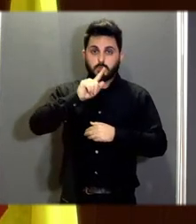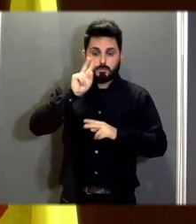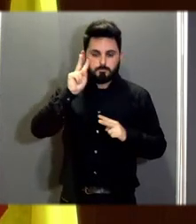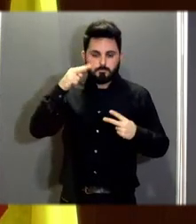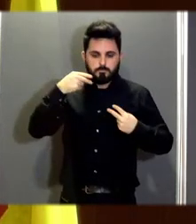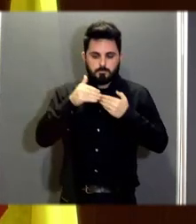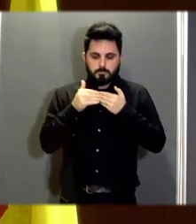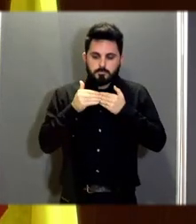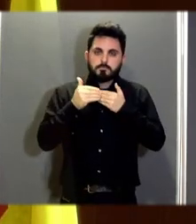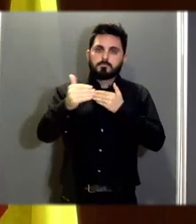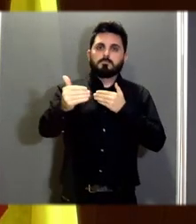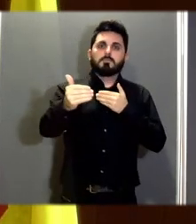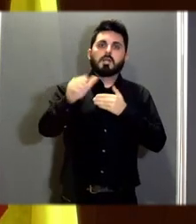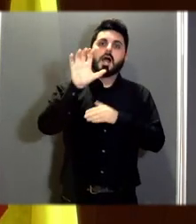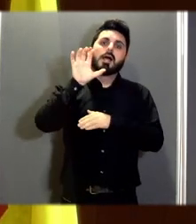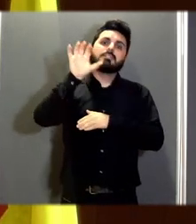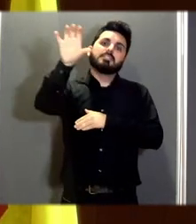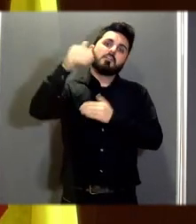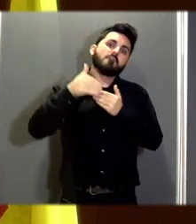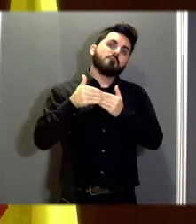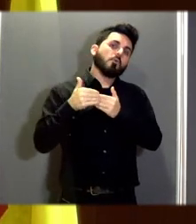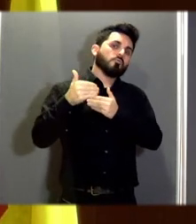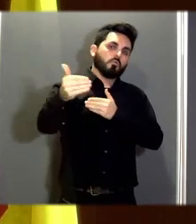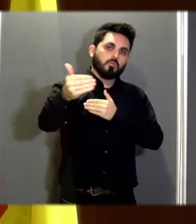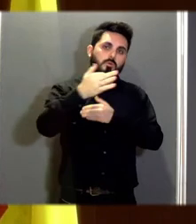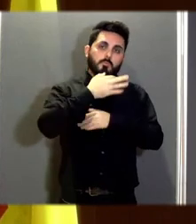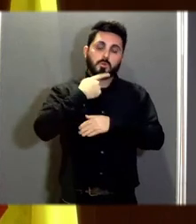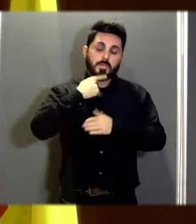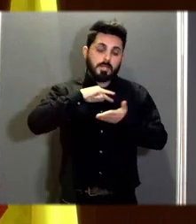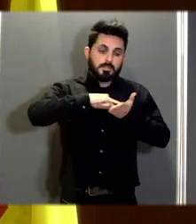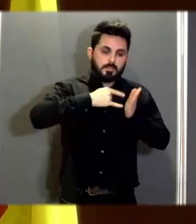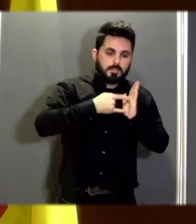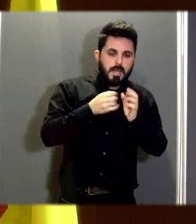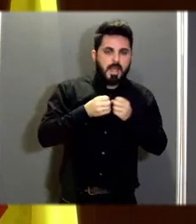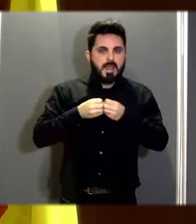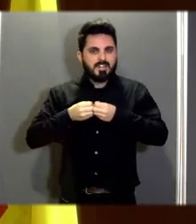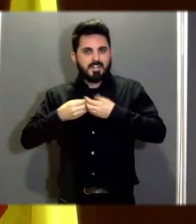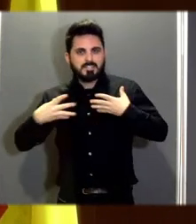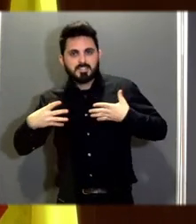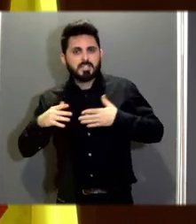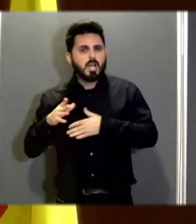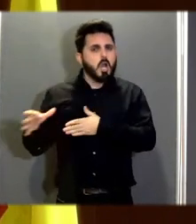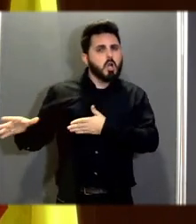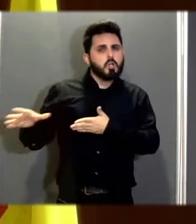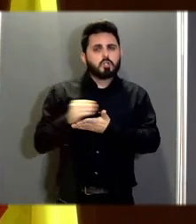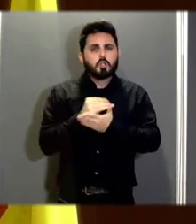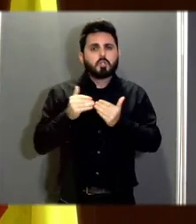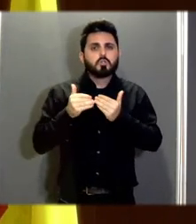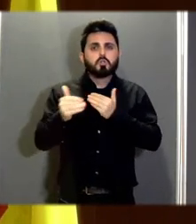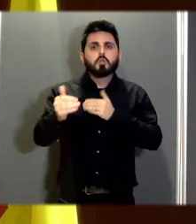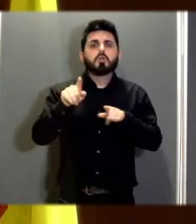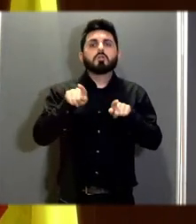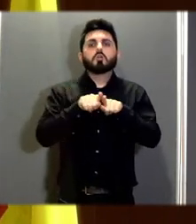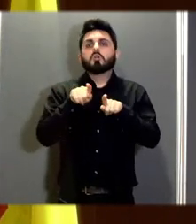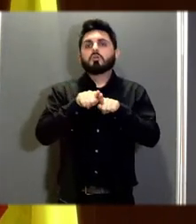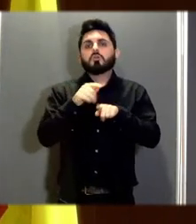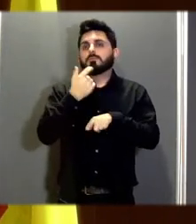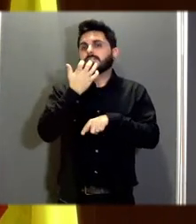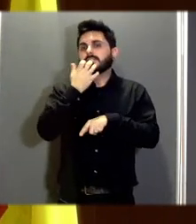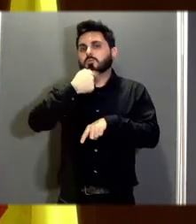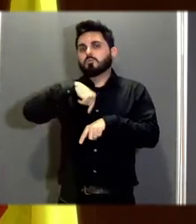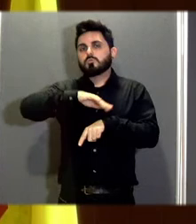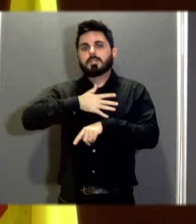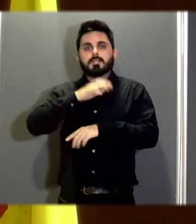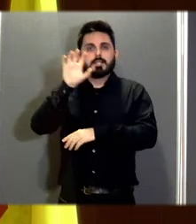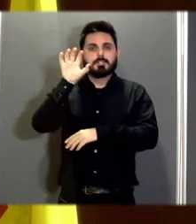de projectar els nostres atractius econòmics, tecnològics, energètics. Hem de mirar de tenir-ne en els principals camps que ara estan a